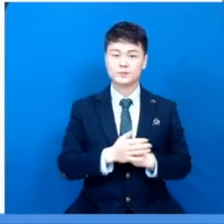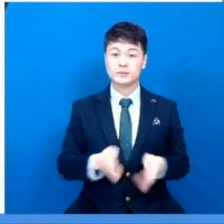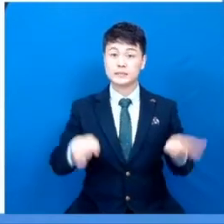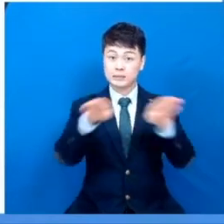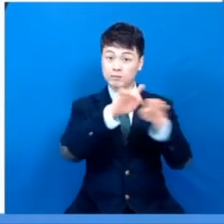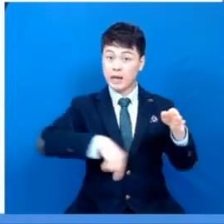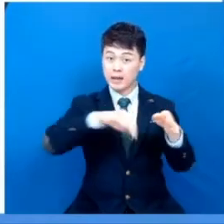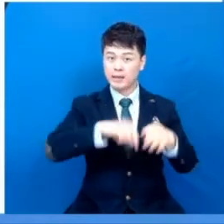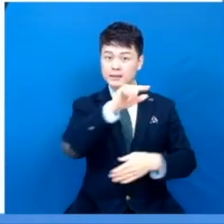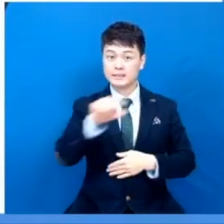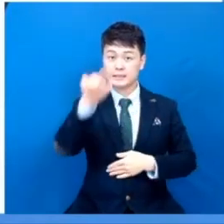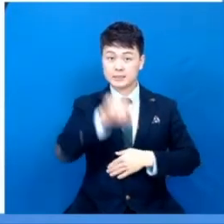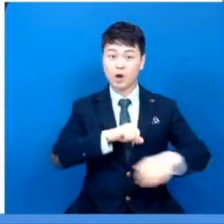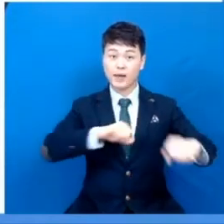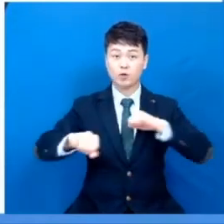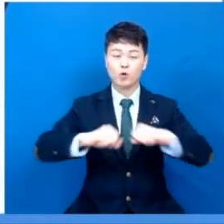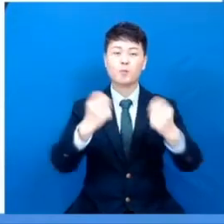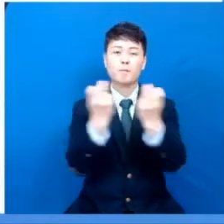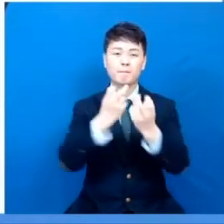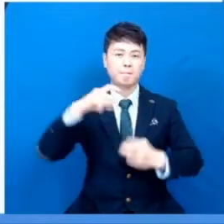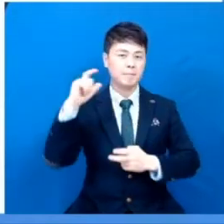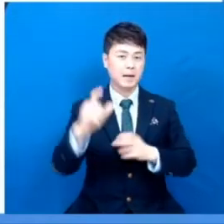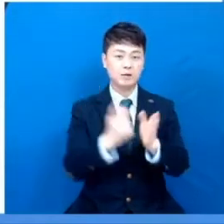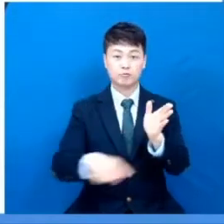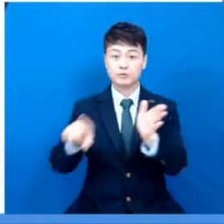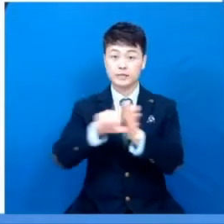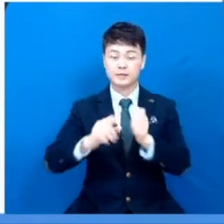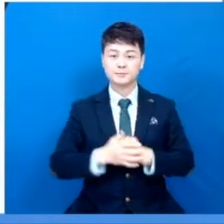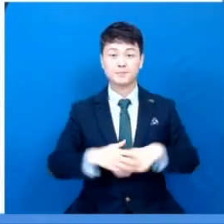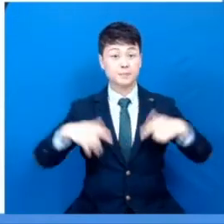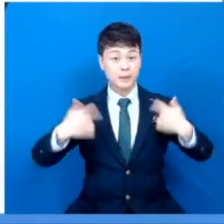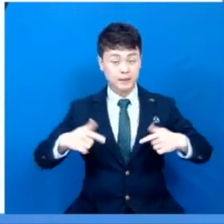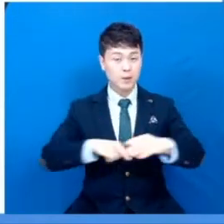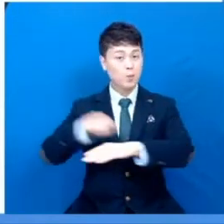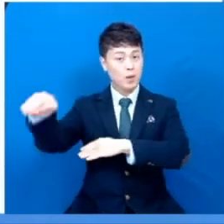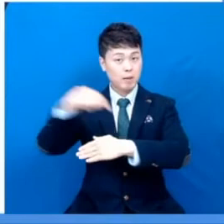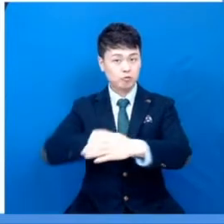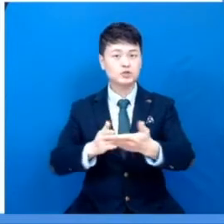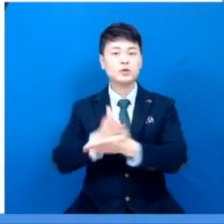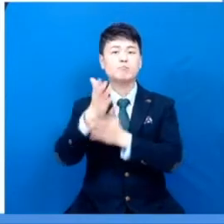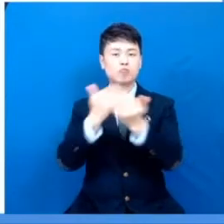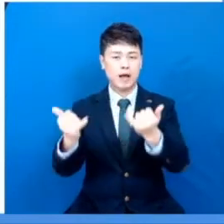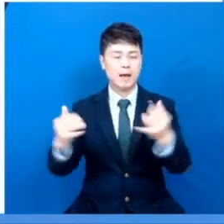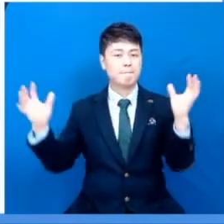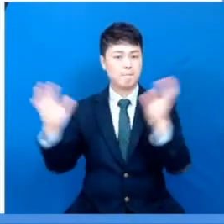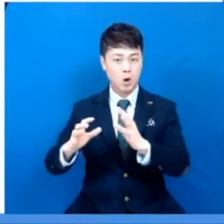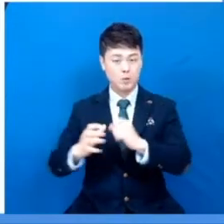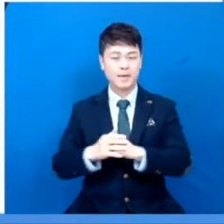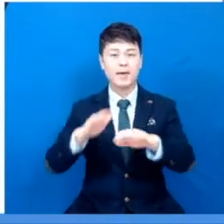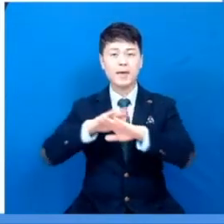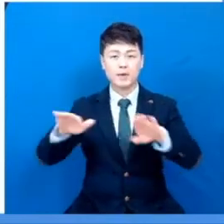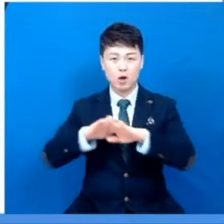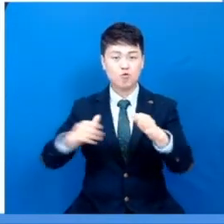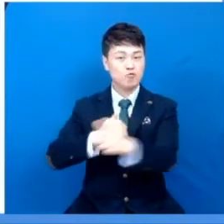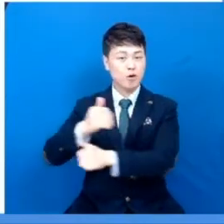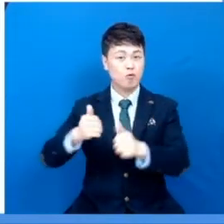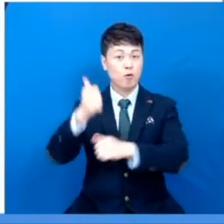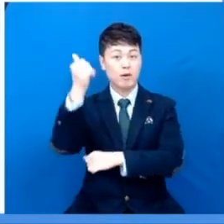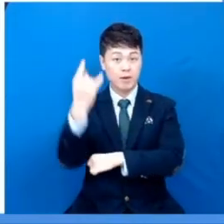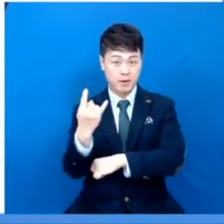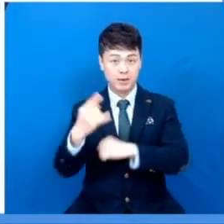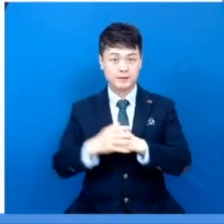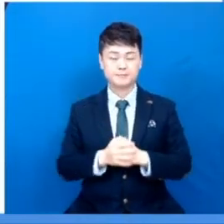내에 긍정 행동 지원 방법 강화를 위하여 내외부 전문가 로 구성된 솔루션 위원회와 함께